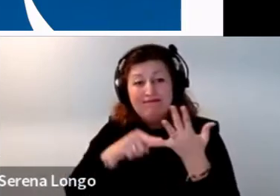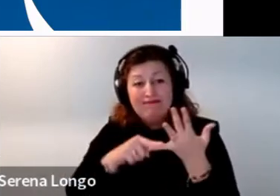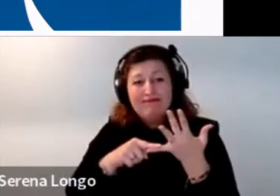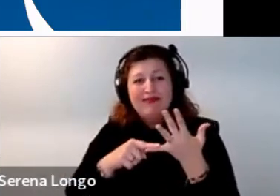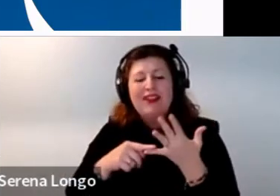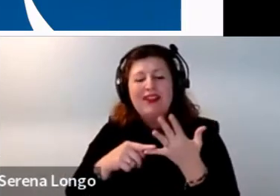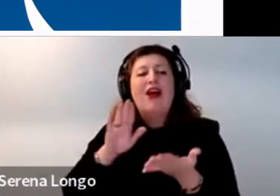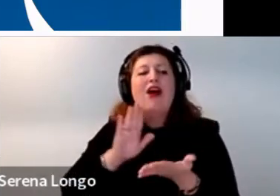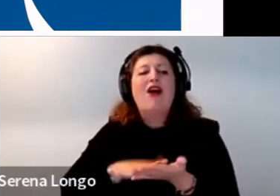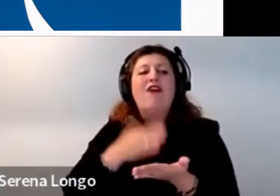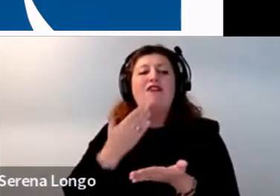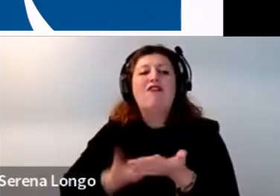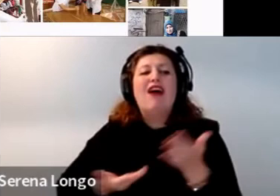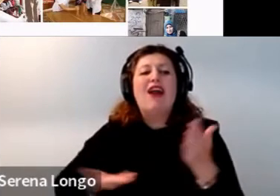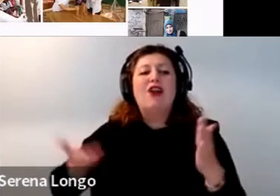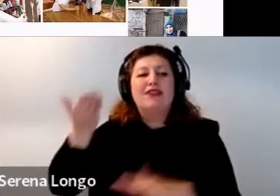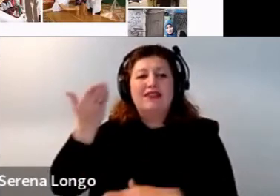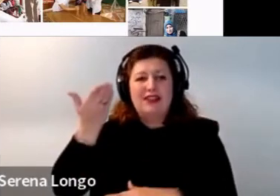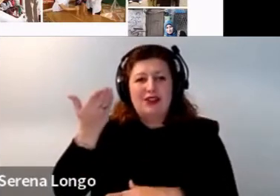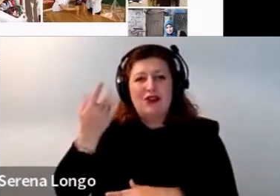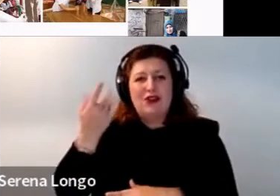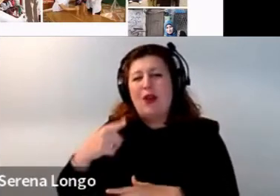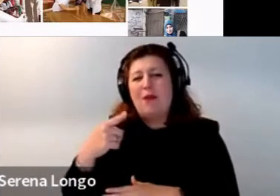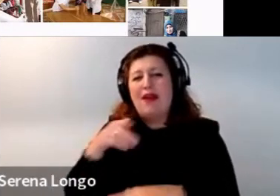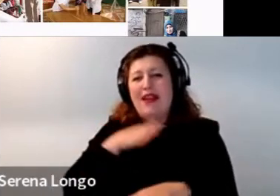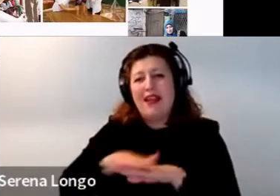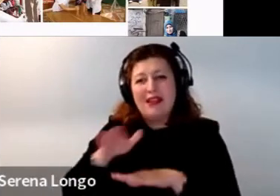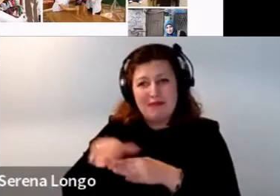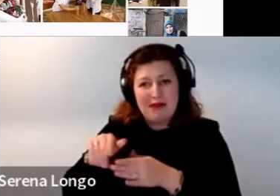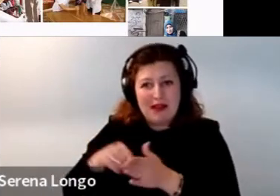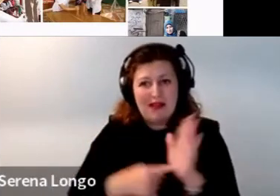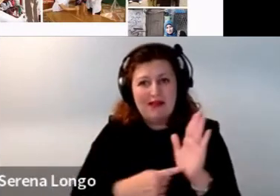imprese. Ora, tutta questa